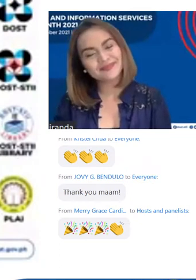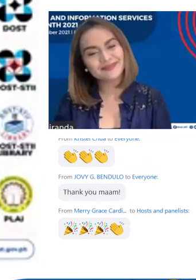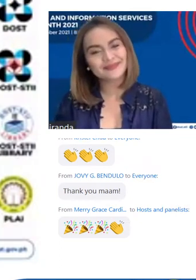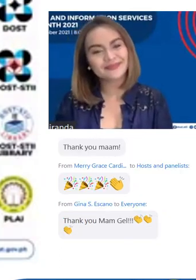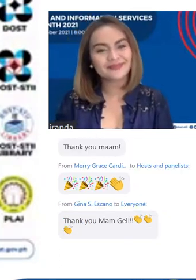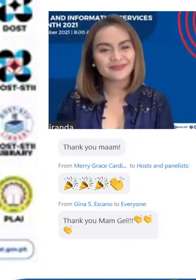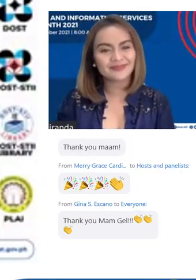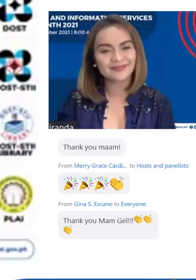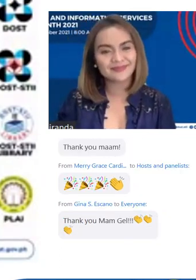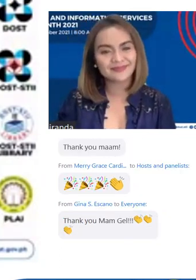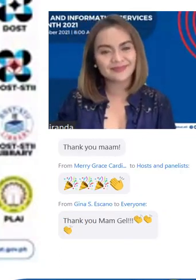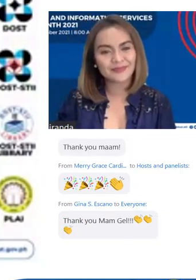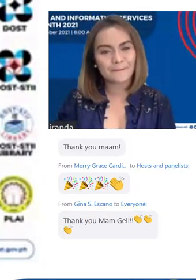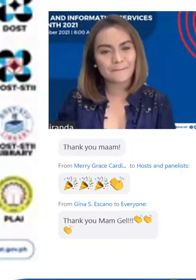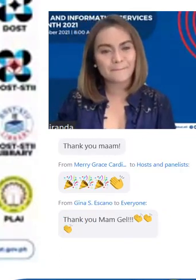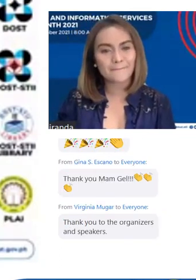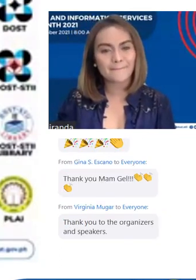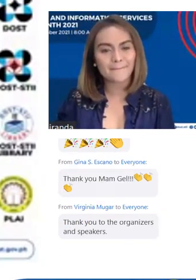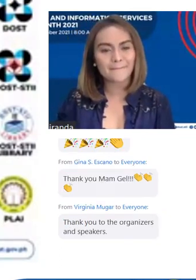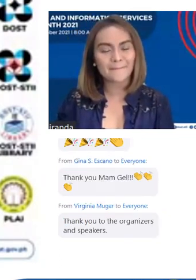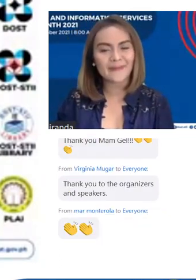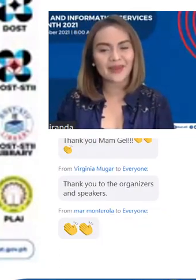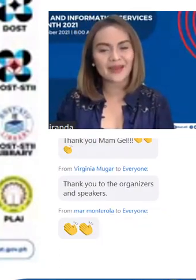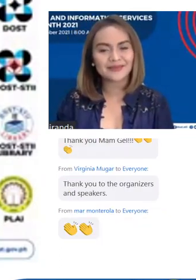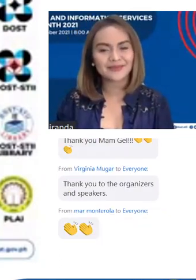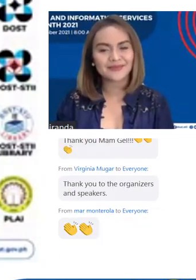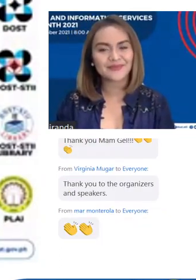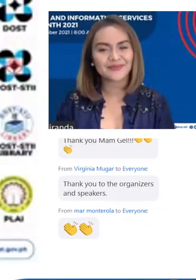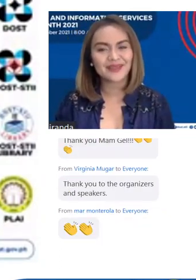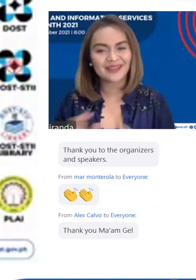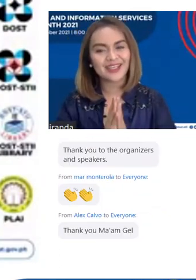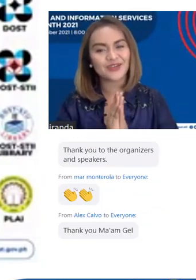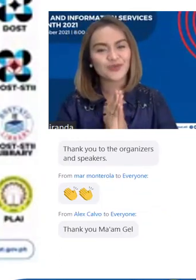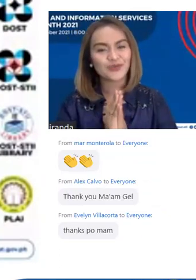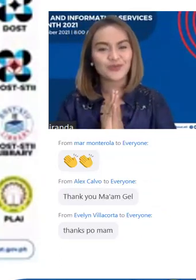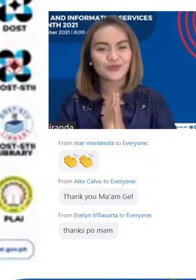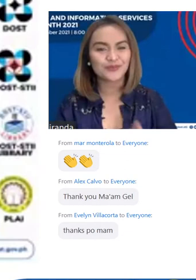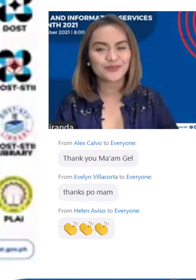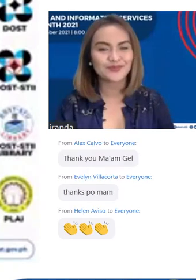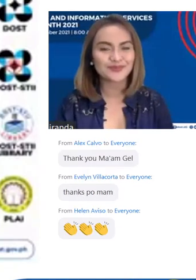bigyan po natin ng virtual clap si Miss Jel.